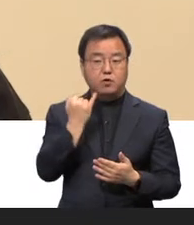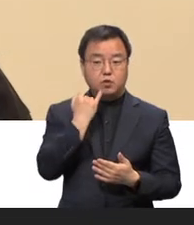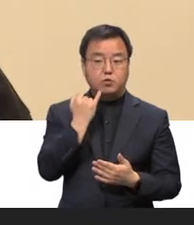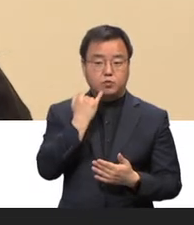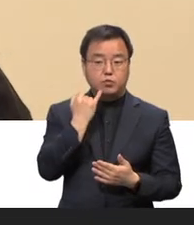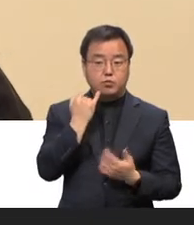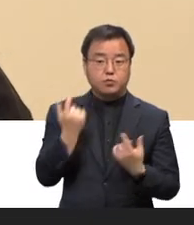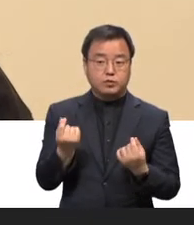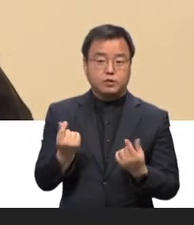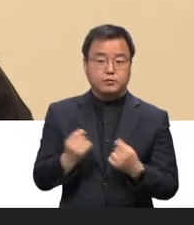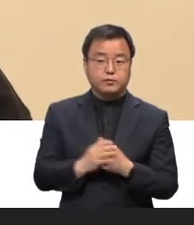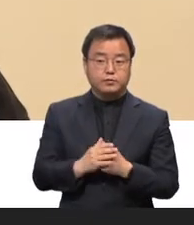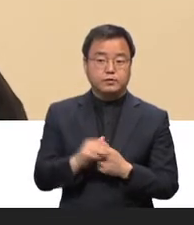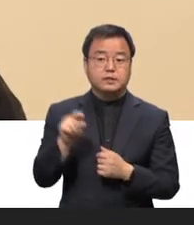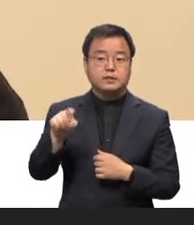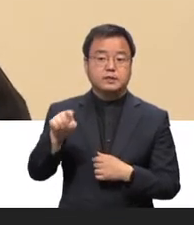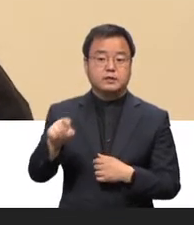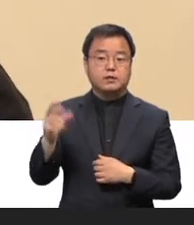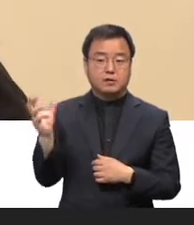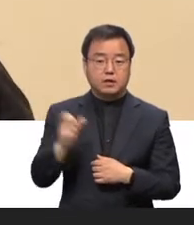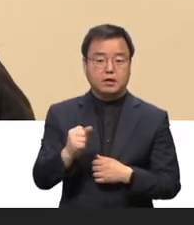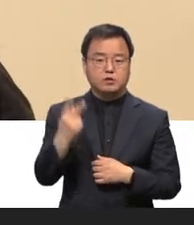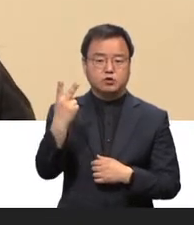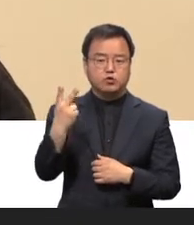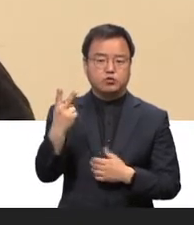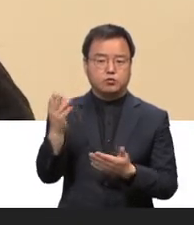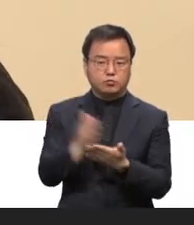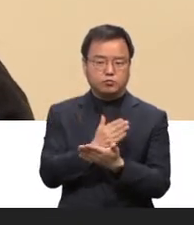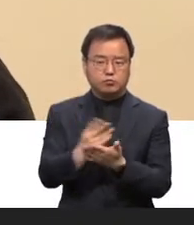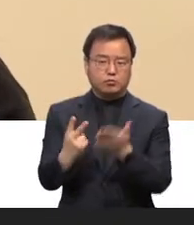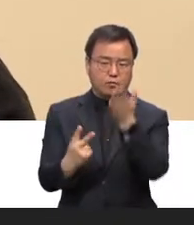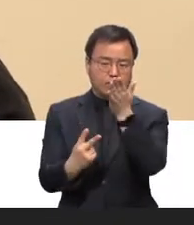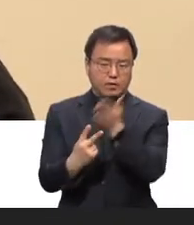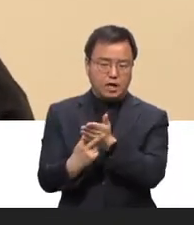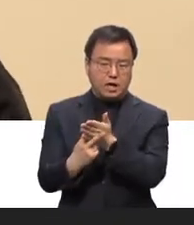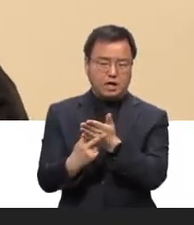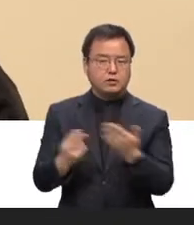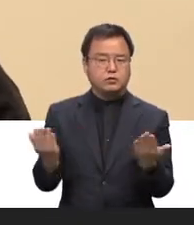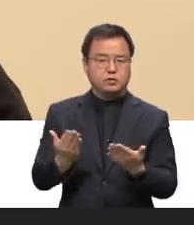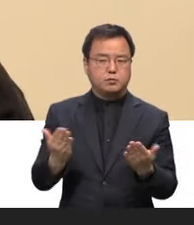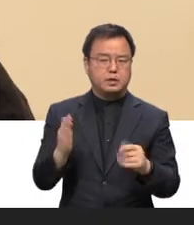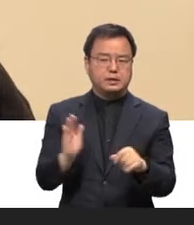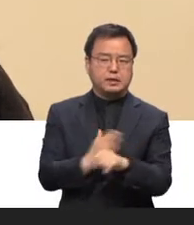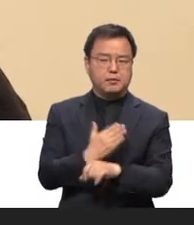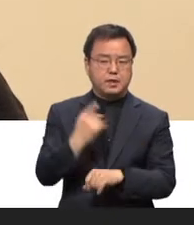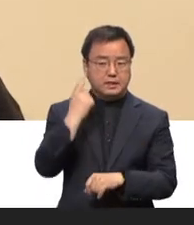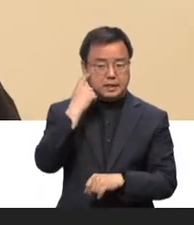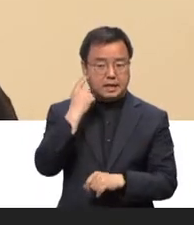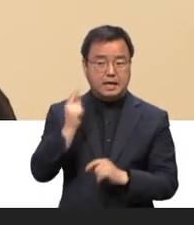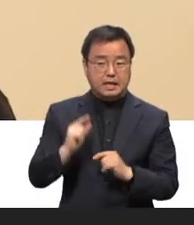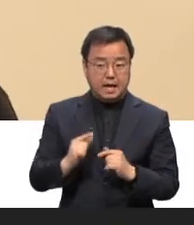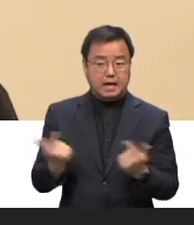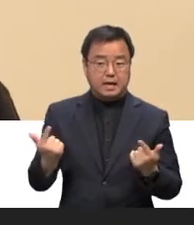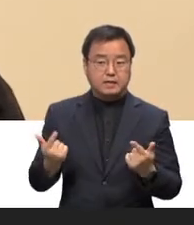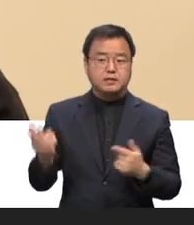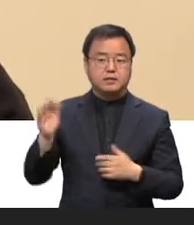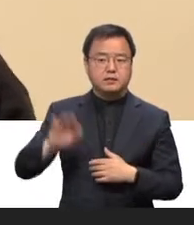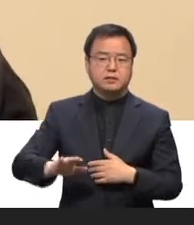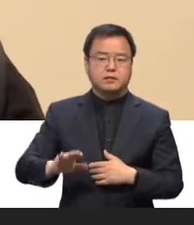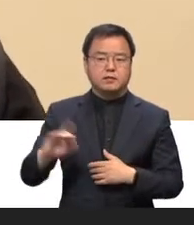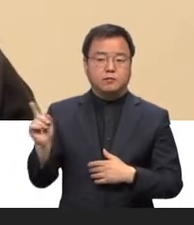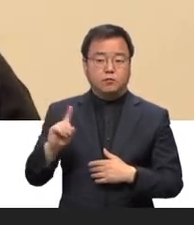괜찮은 것 같고 이거를 이분법을 나누는 것도 약간 좀 뭐 잘못된 생각은 아닌데 어느 쪽에